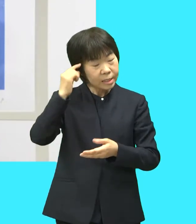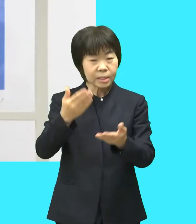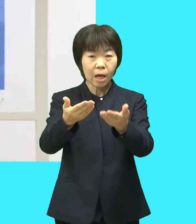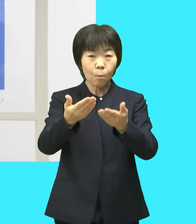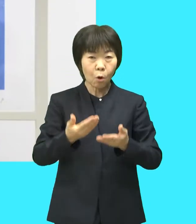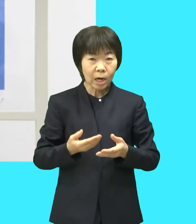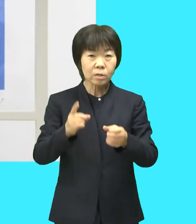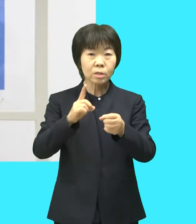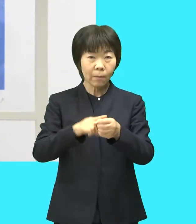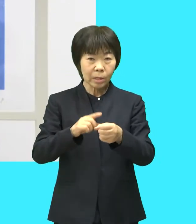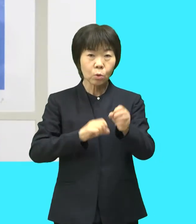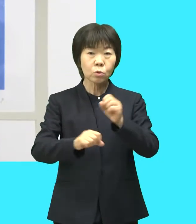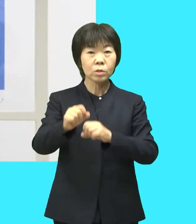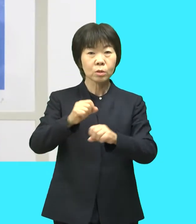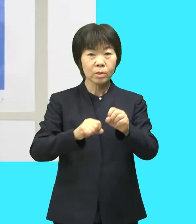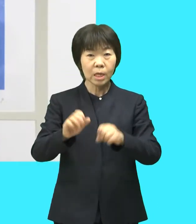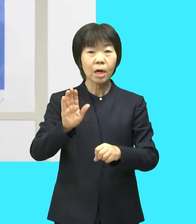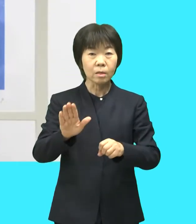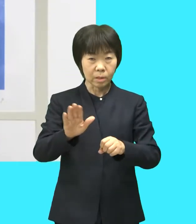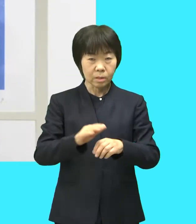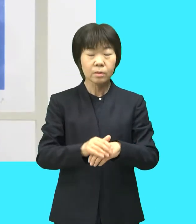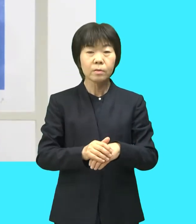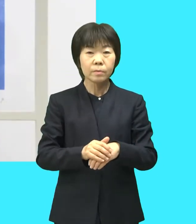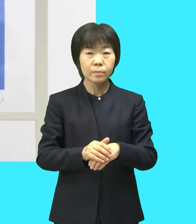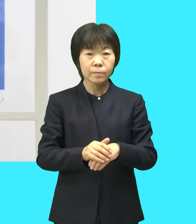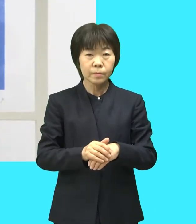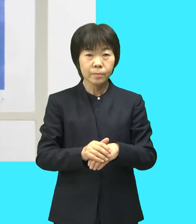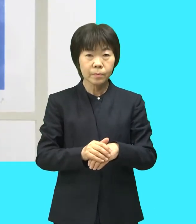らうための取り組みであります。